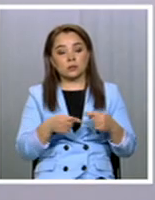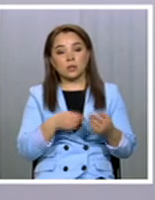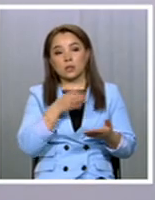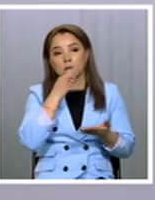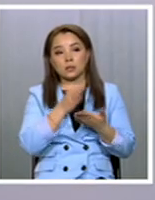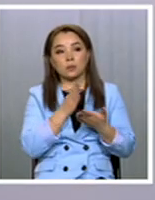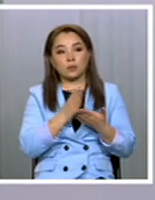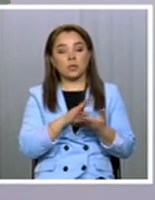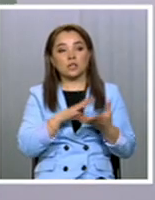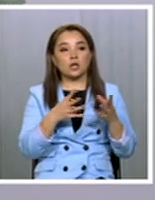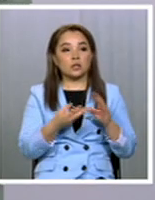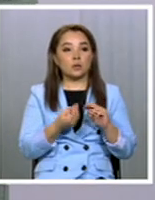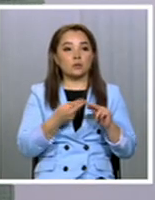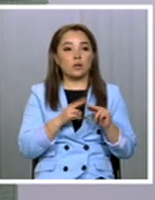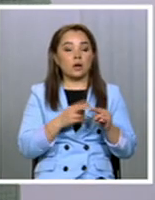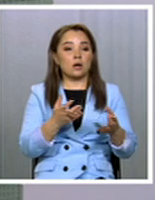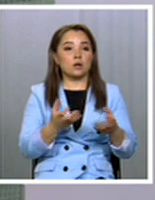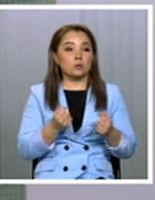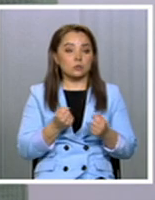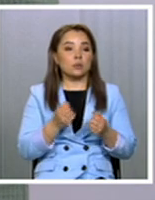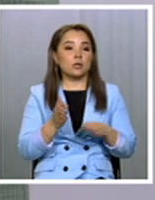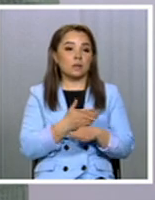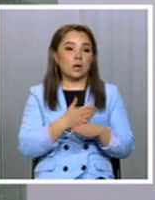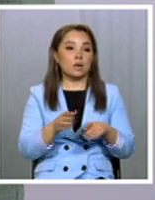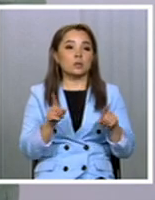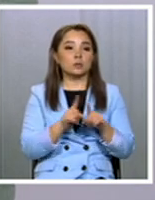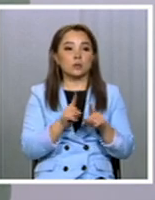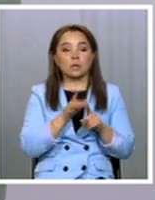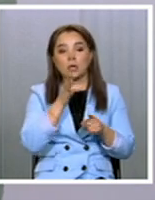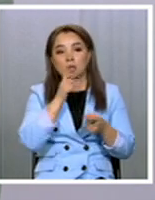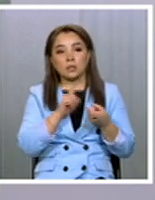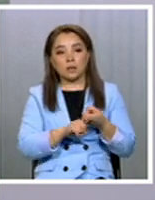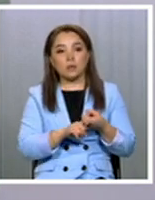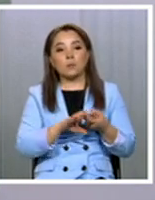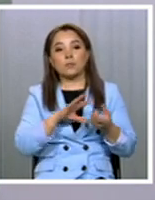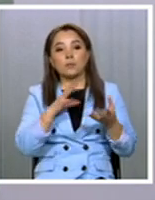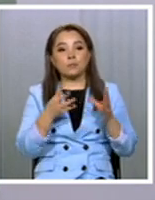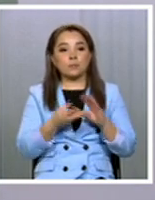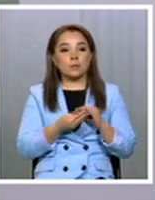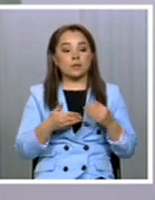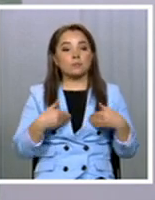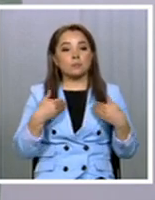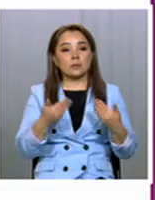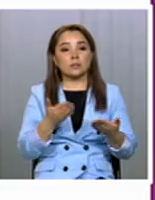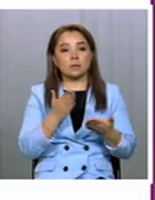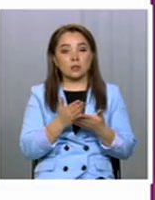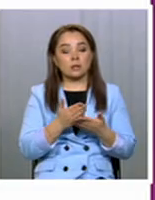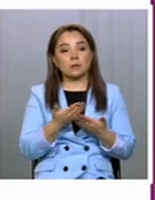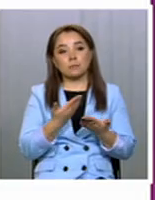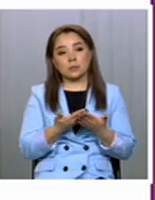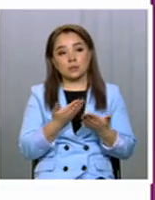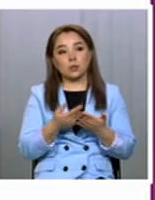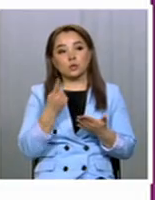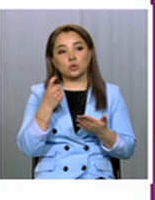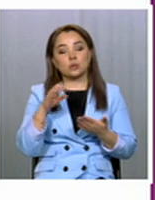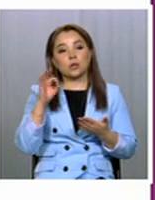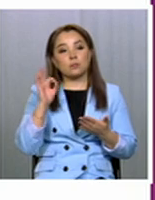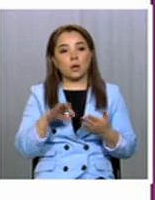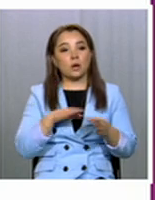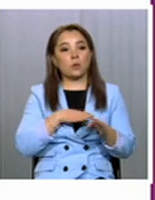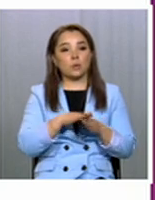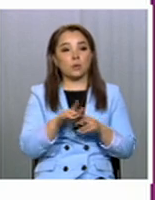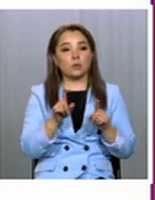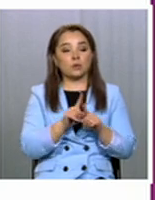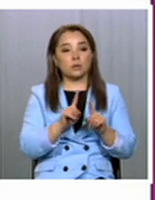Енді нәтижені алу және талдау кезінде барлық осы берілген мысалдар 100% орындалғанда